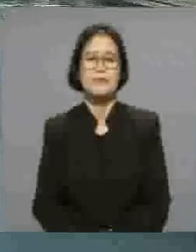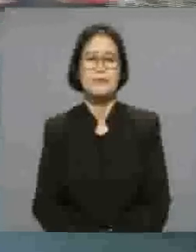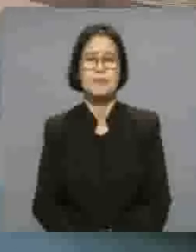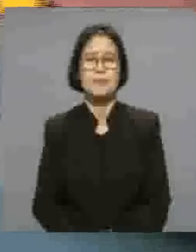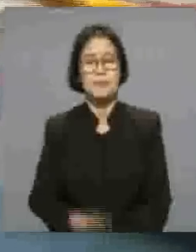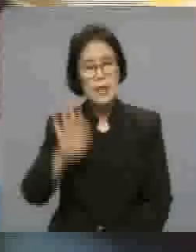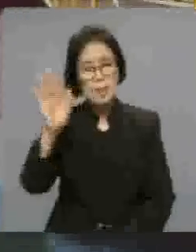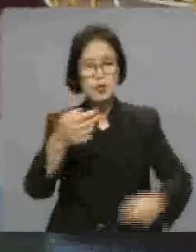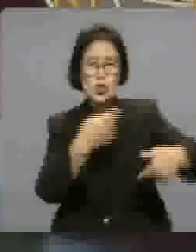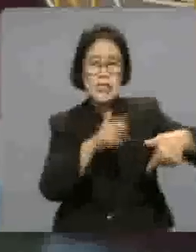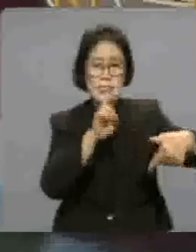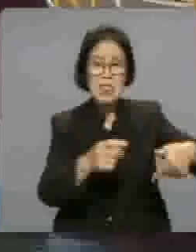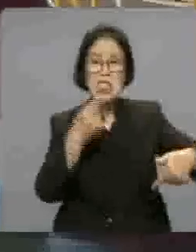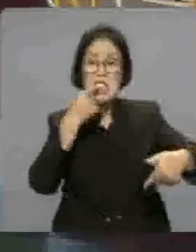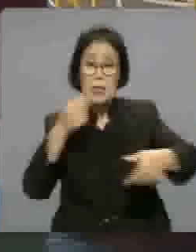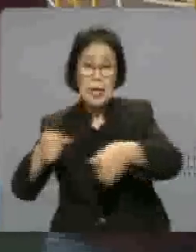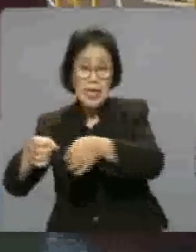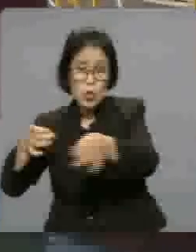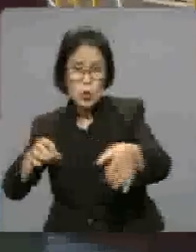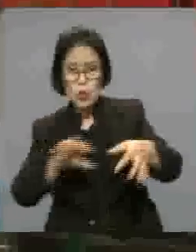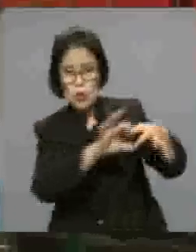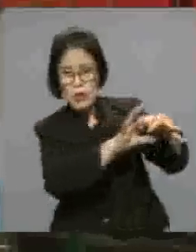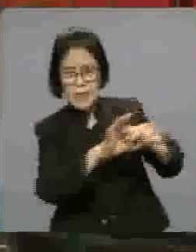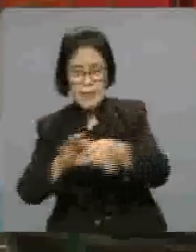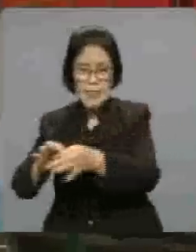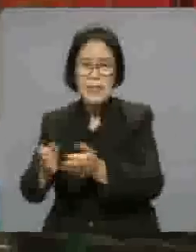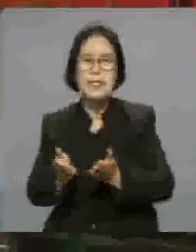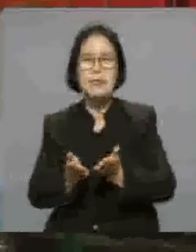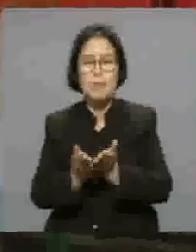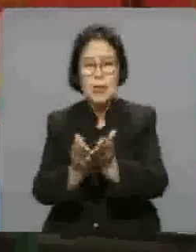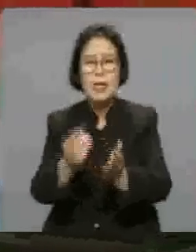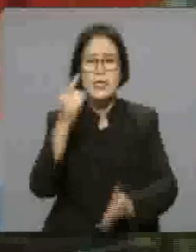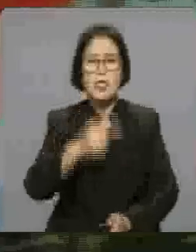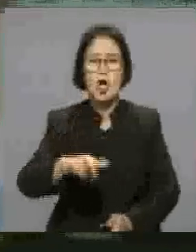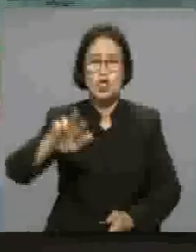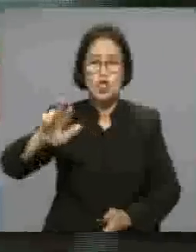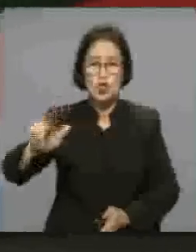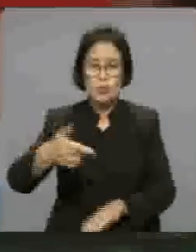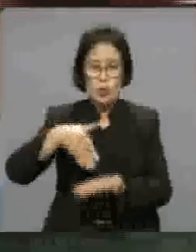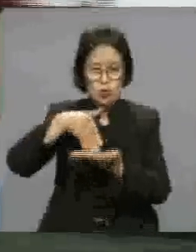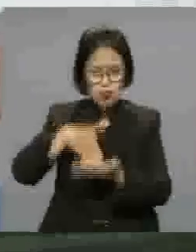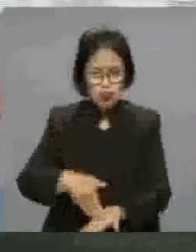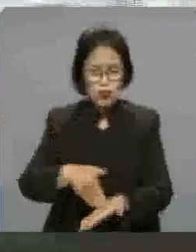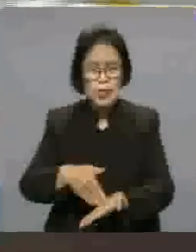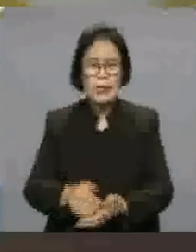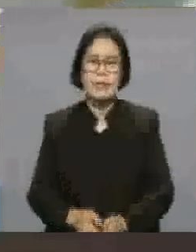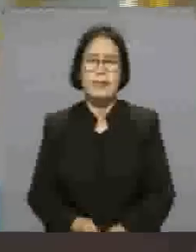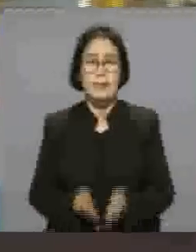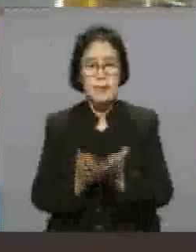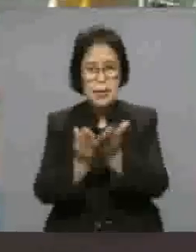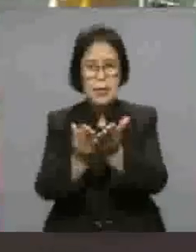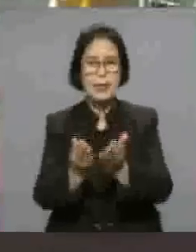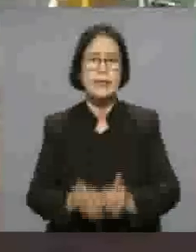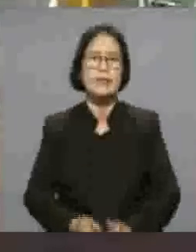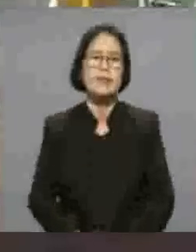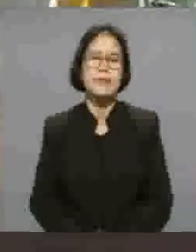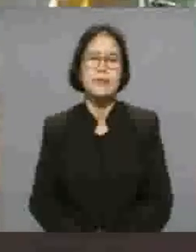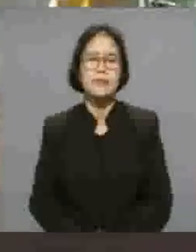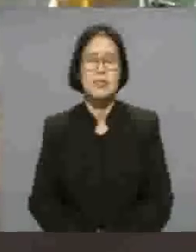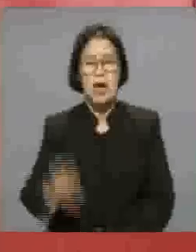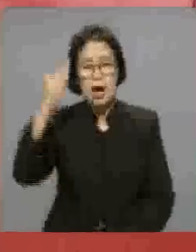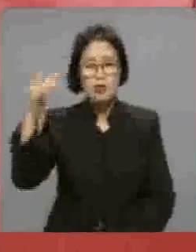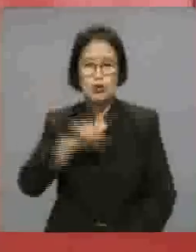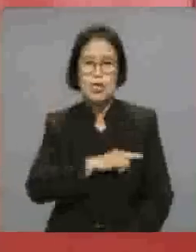앞으로 인천과 백령도를 잇는 바닷길을 책임지게 될 1,600톤급 여객선 코리아 프라이드호.